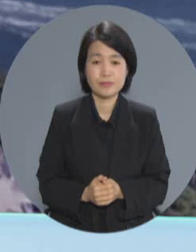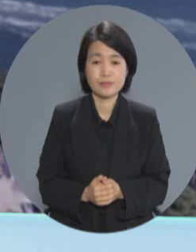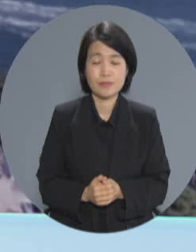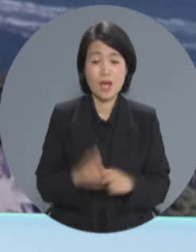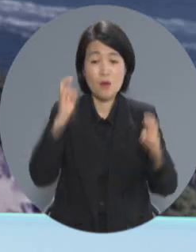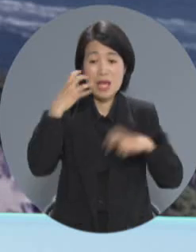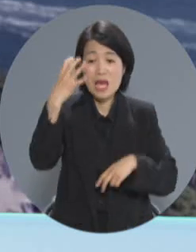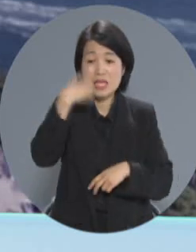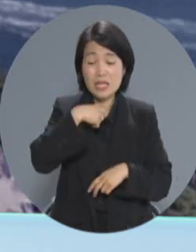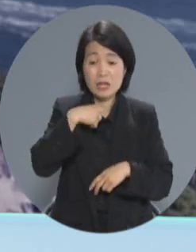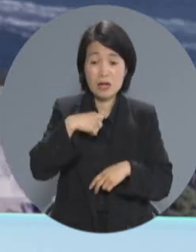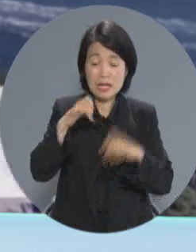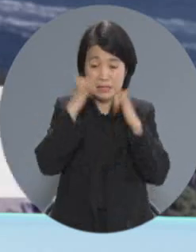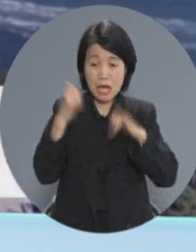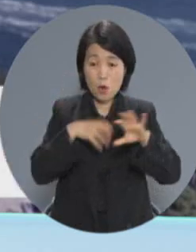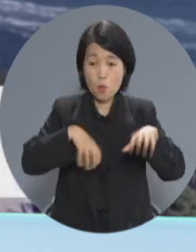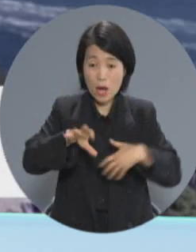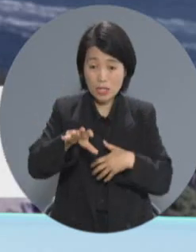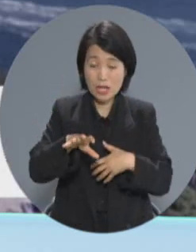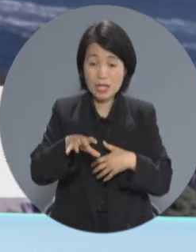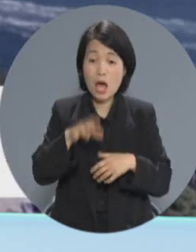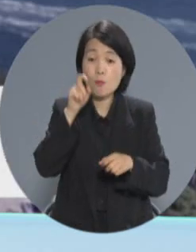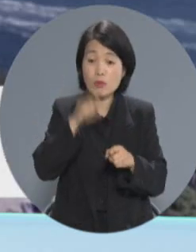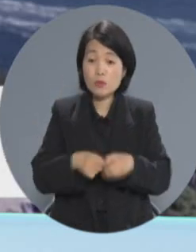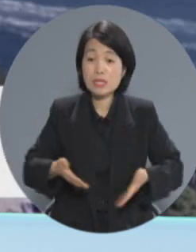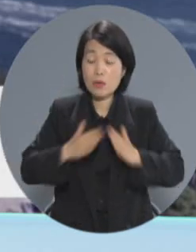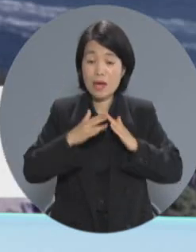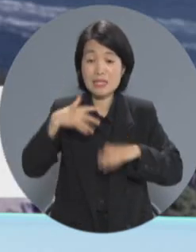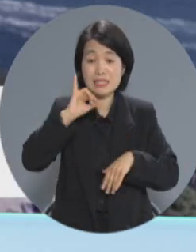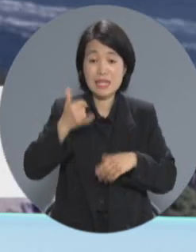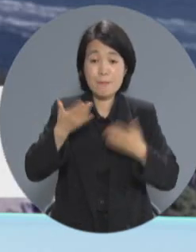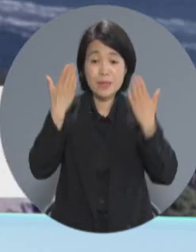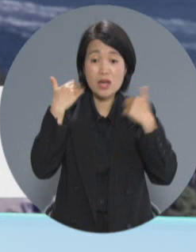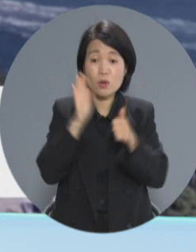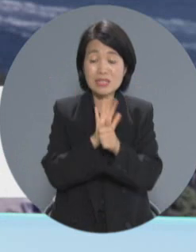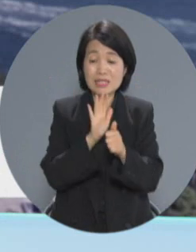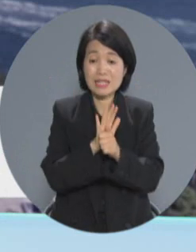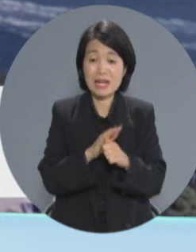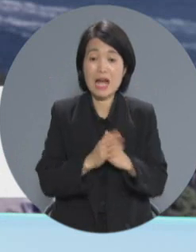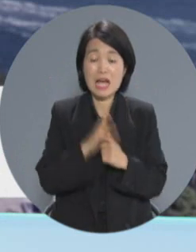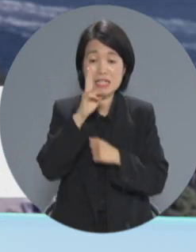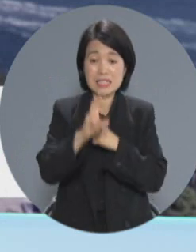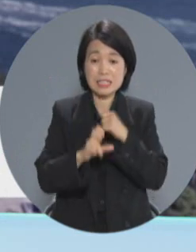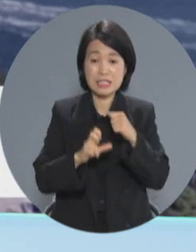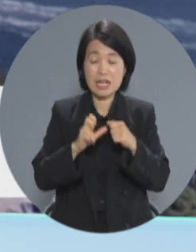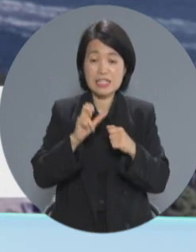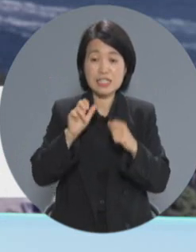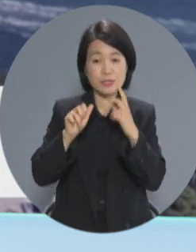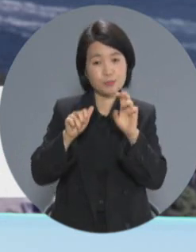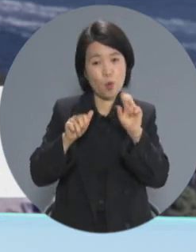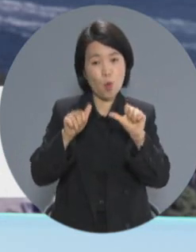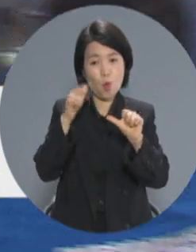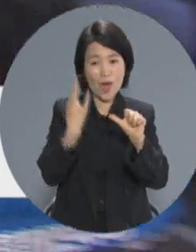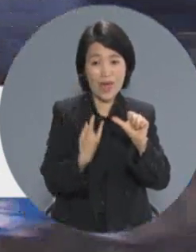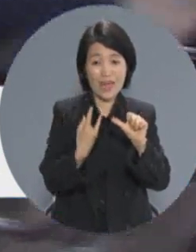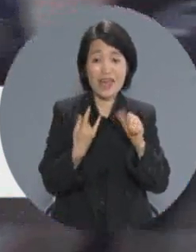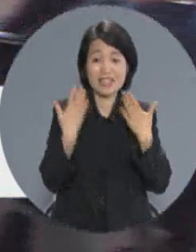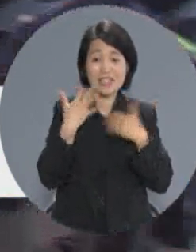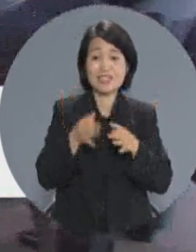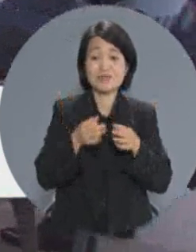기업의 이윤을 사회에 환원하는 취지로 설립된 여수 진남장학회가 올해로 25번째 장학금 수여식을